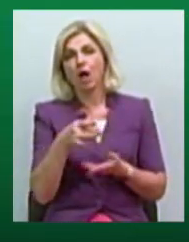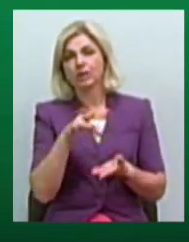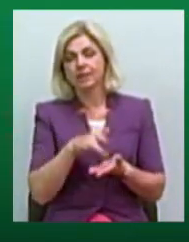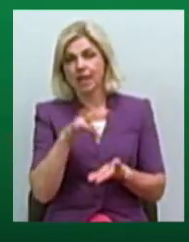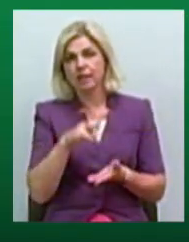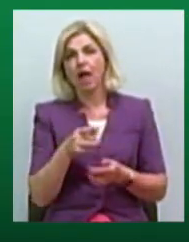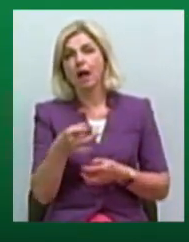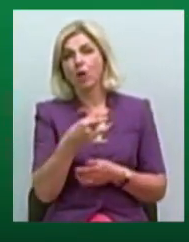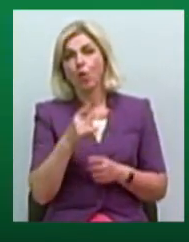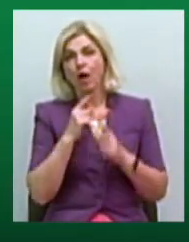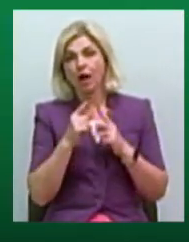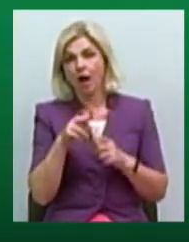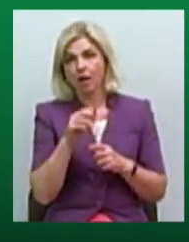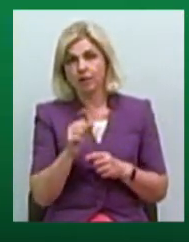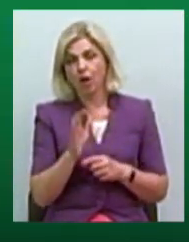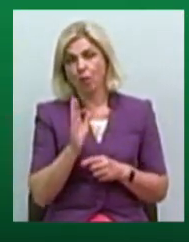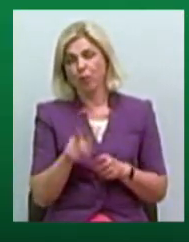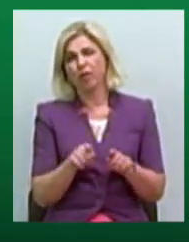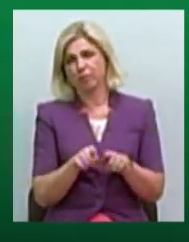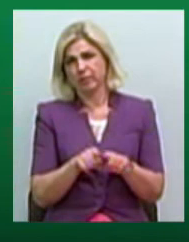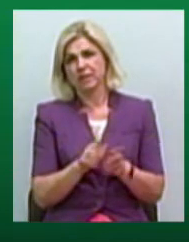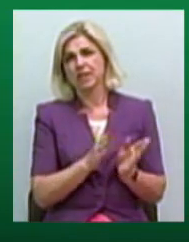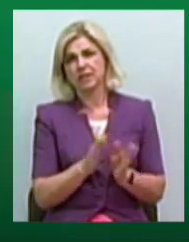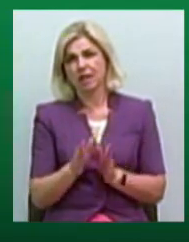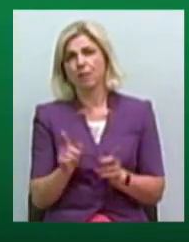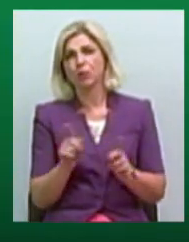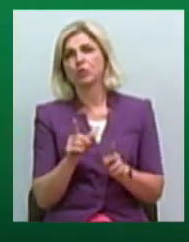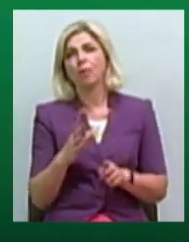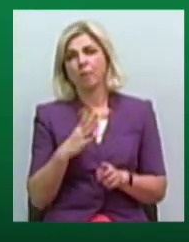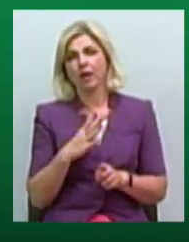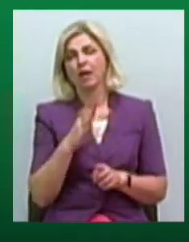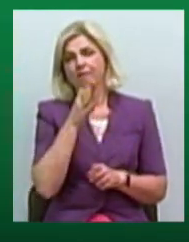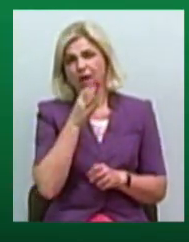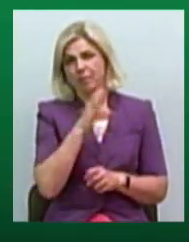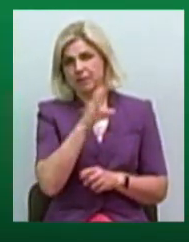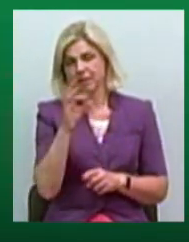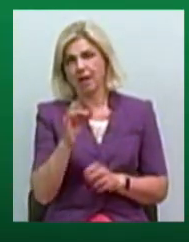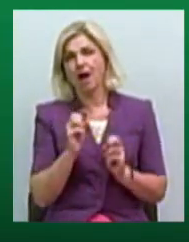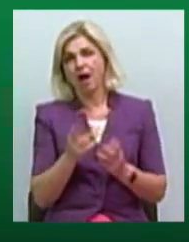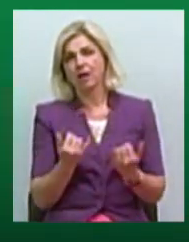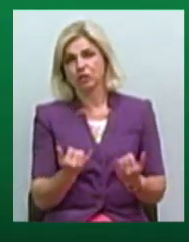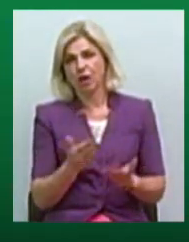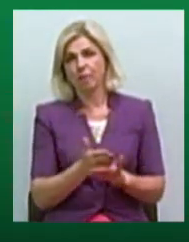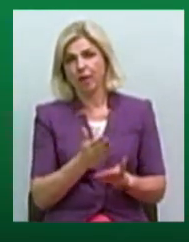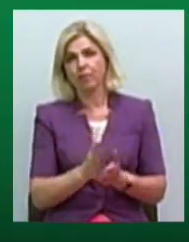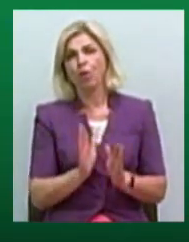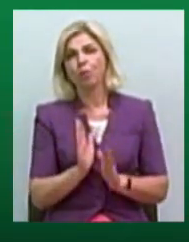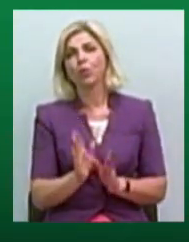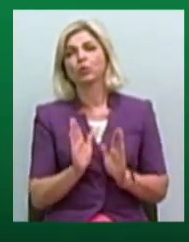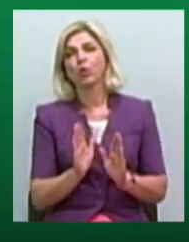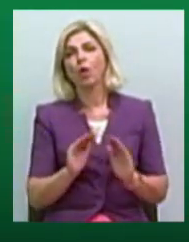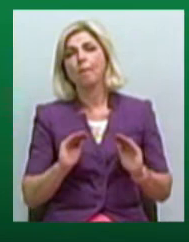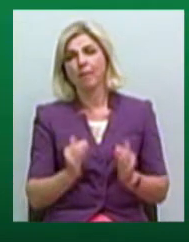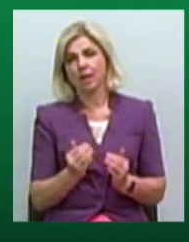районна рада, ми будемо бачити ту саму систему, яку ми мали пострадянську зараз, яку ми маємо, ми будемо мати тільки буде менша